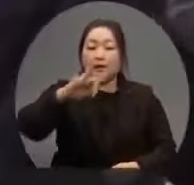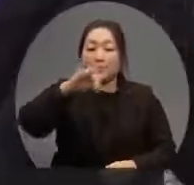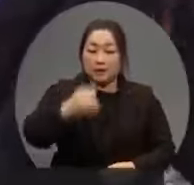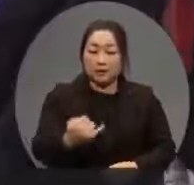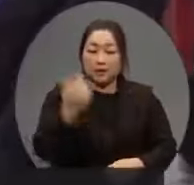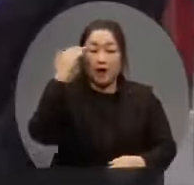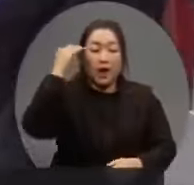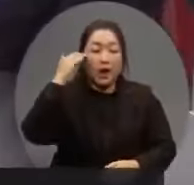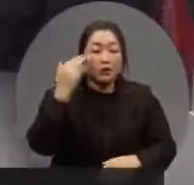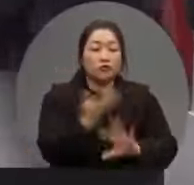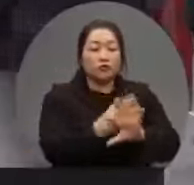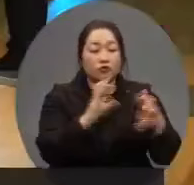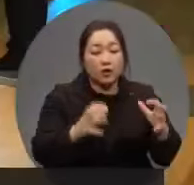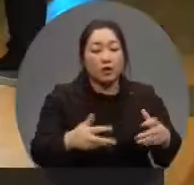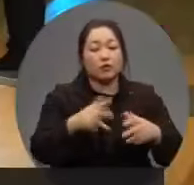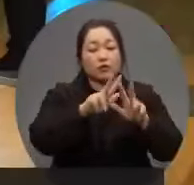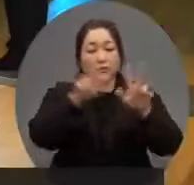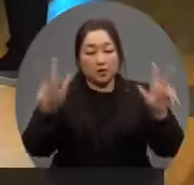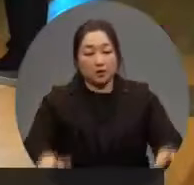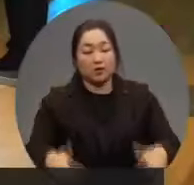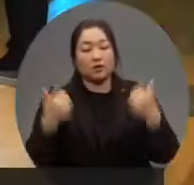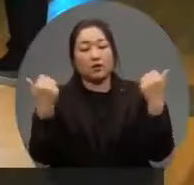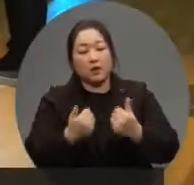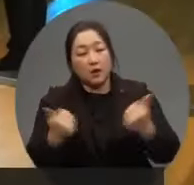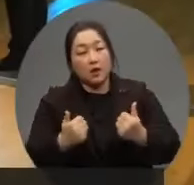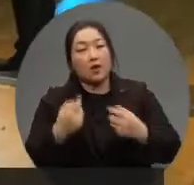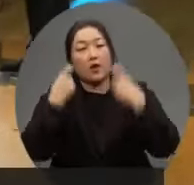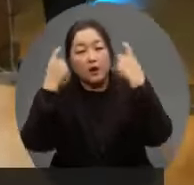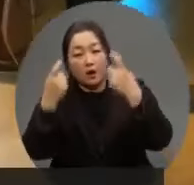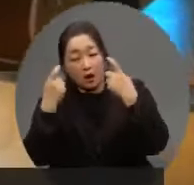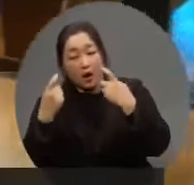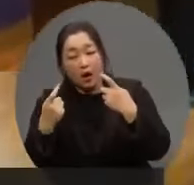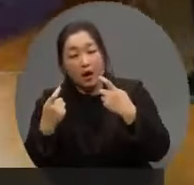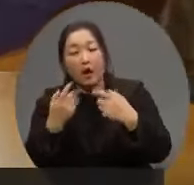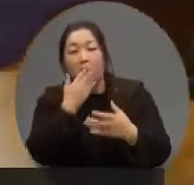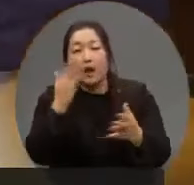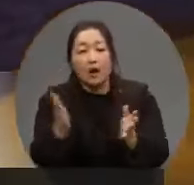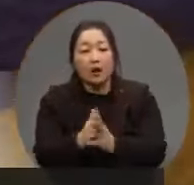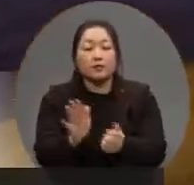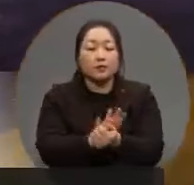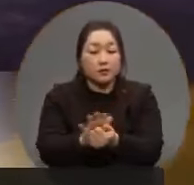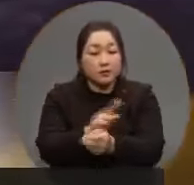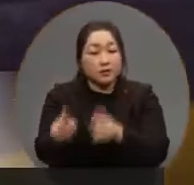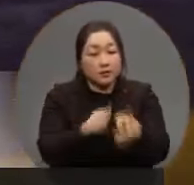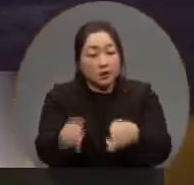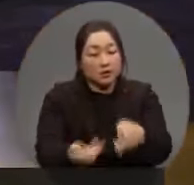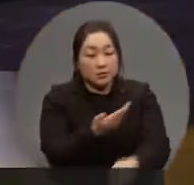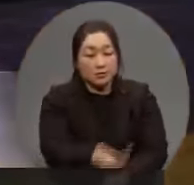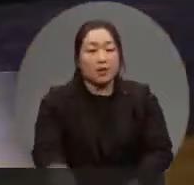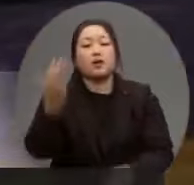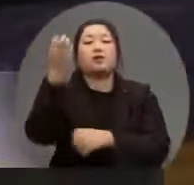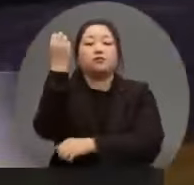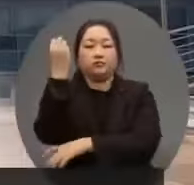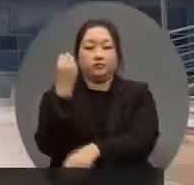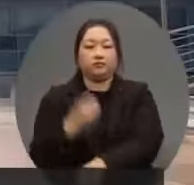국내외 컨벤션과 전시, 회의, 포상 관광을 아우르는 서비스 산업으로 도약하는 전기가